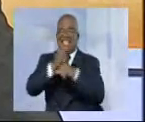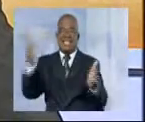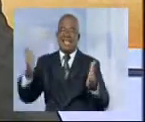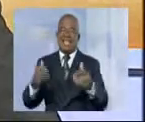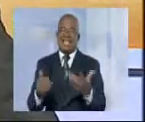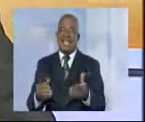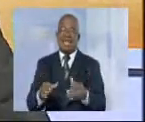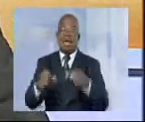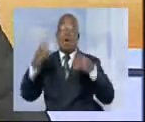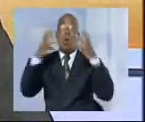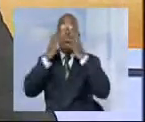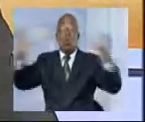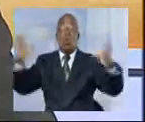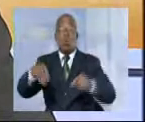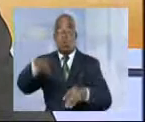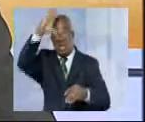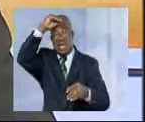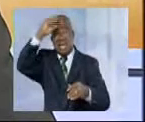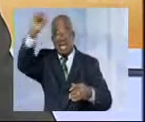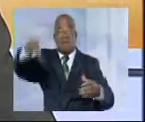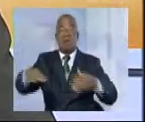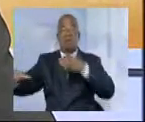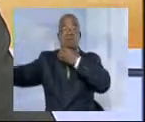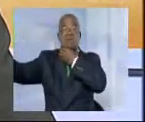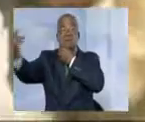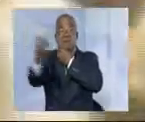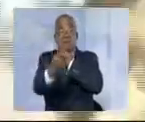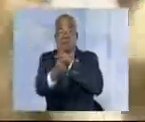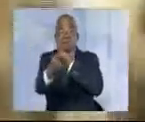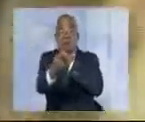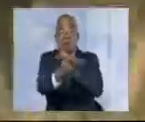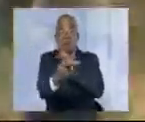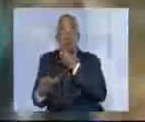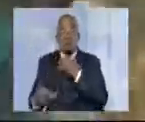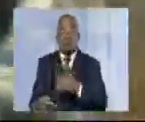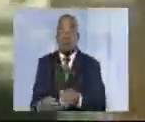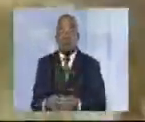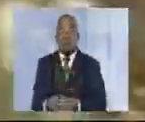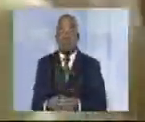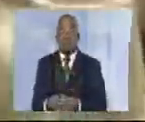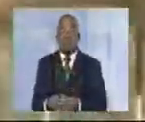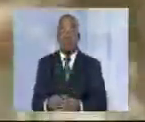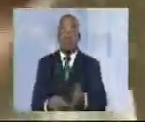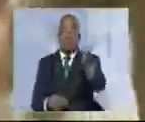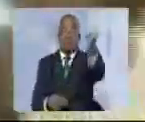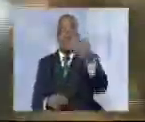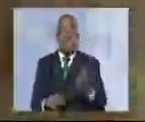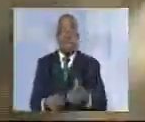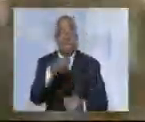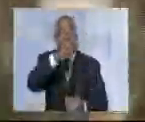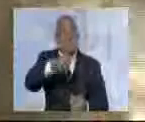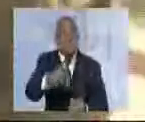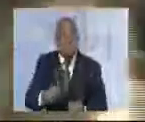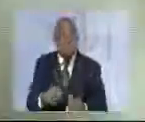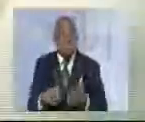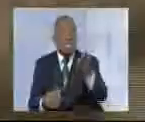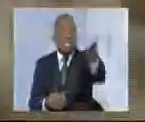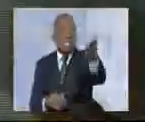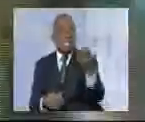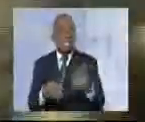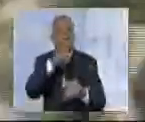Les manifestants exigent la démission du chef de police. Cet homme est suspecté d'avoir enlevé et violé une petite